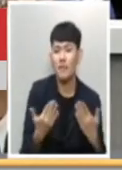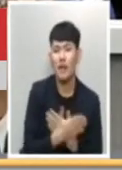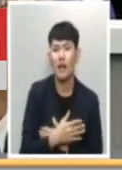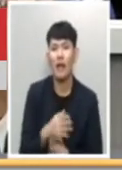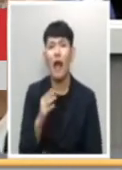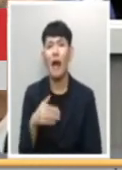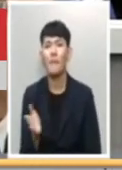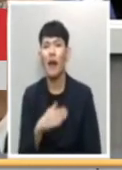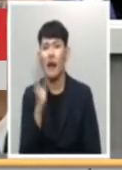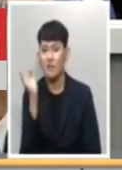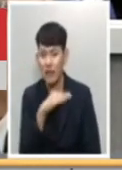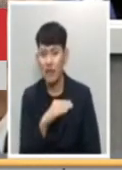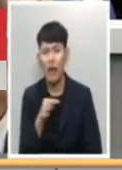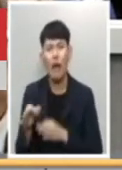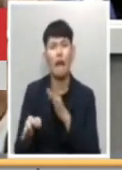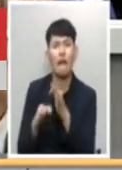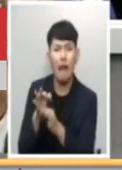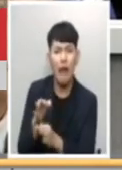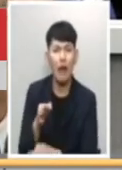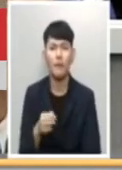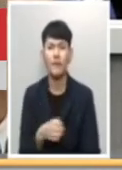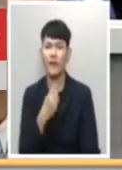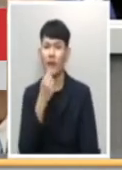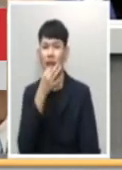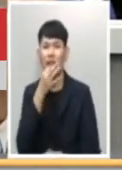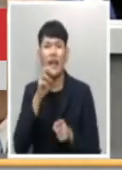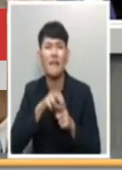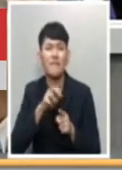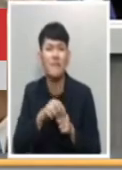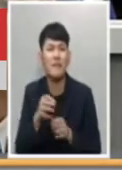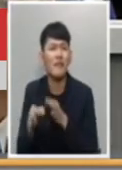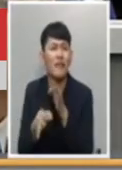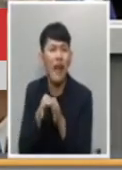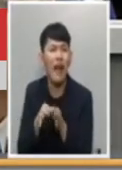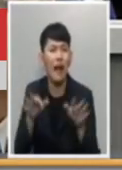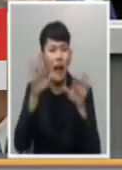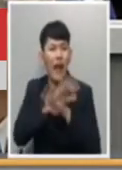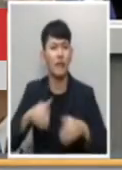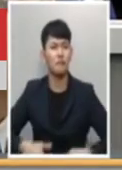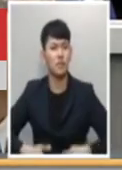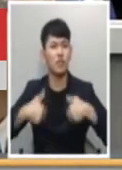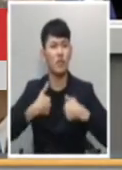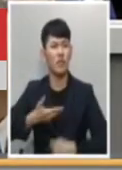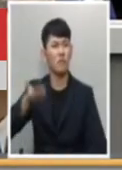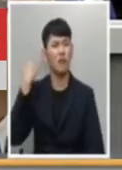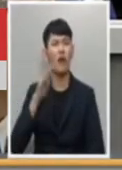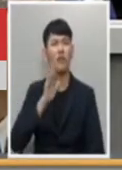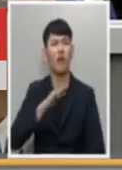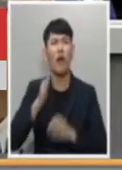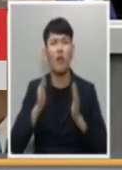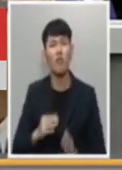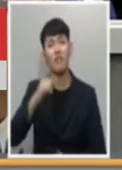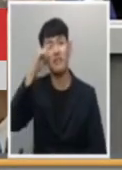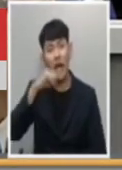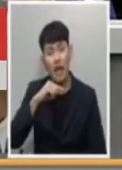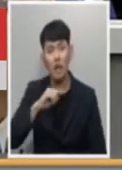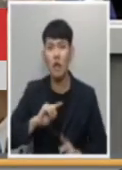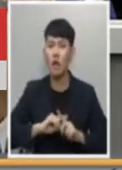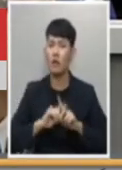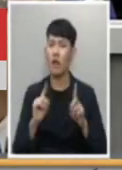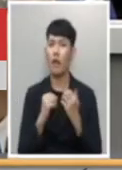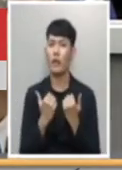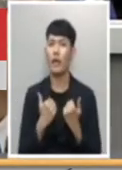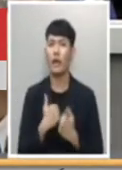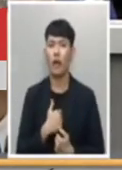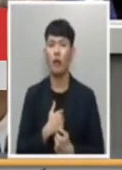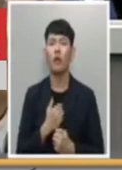กไปแลกเอาเกลือไปแลกข้าวนั่นคือวิถีชีวิตของคนไทยในอดีตวันนี้นะครับเราจะลดปริมาณยางลง